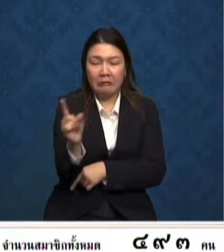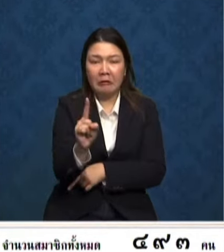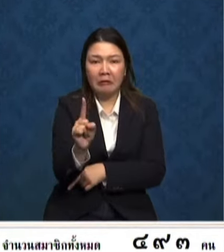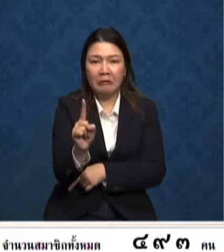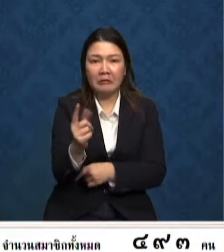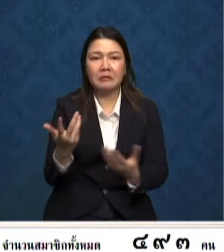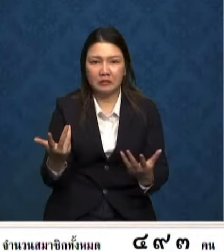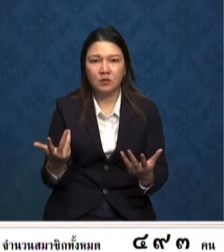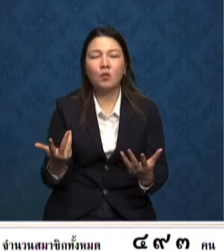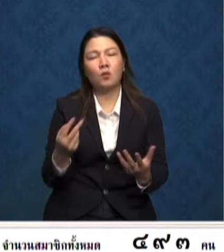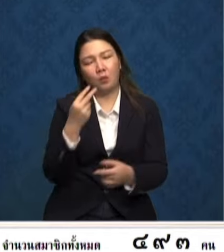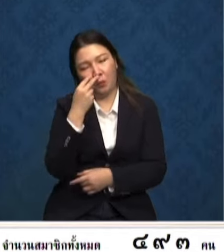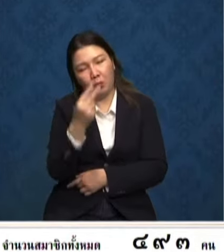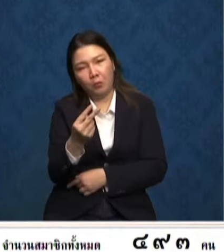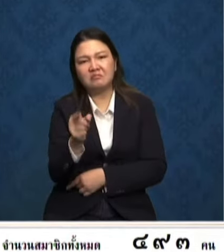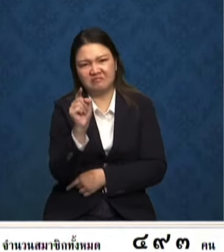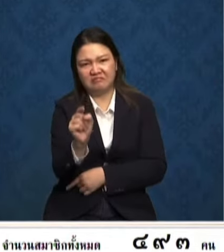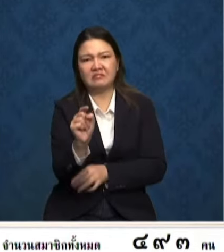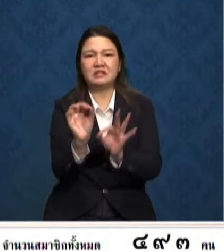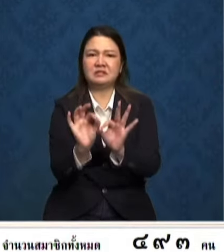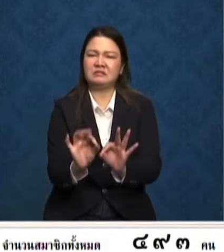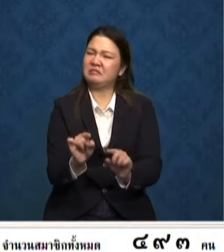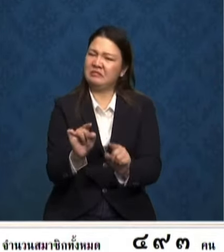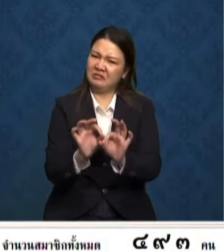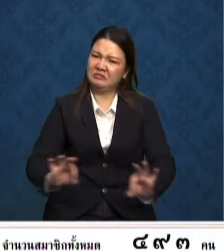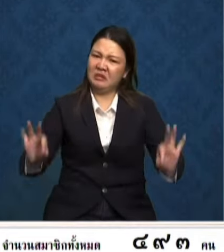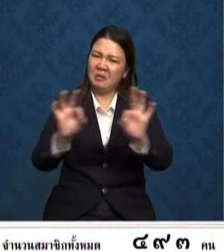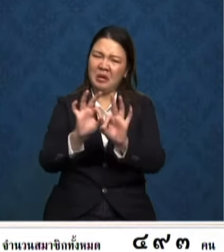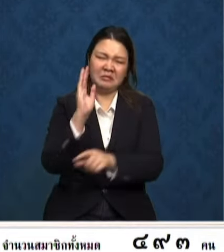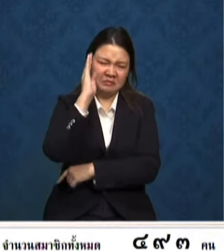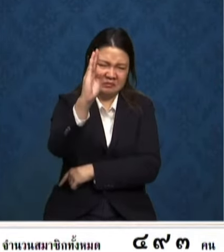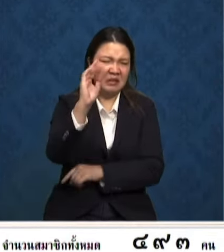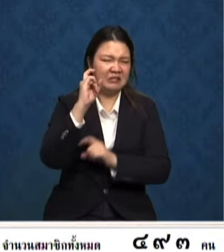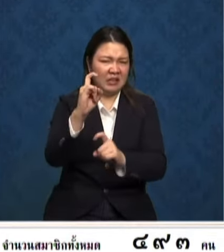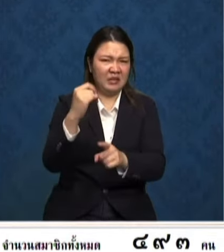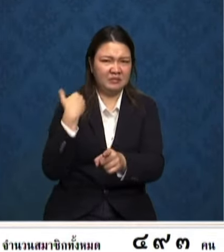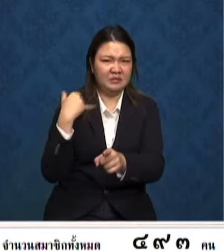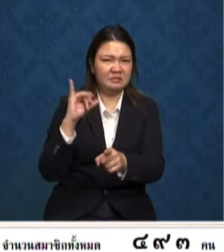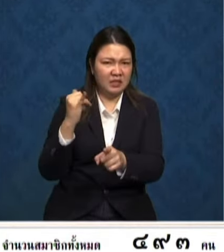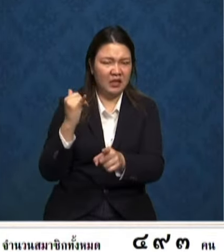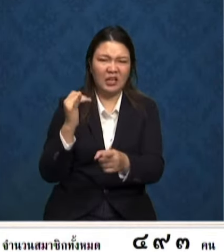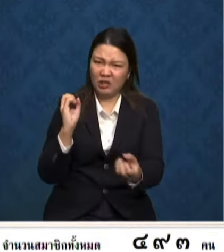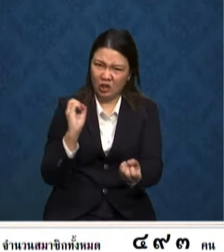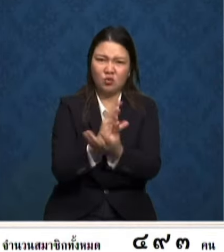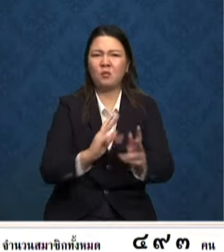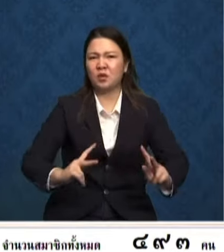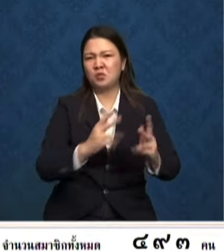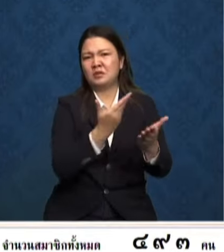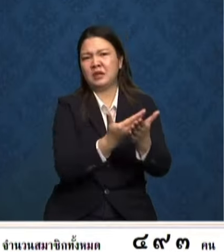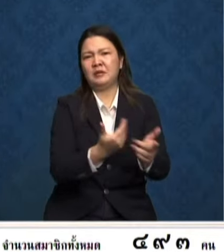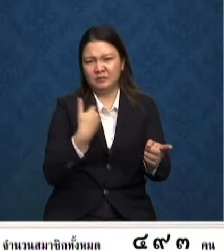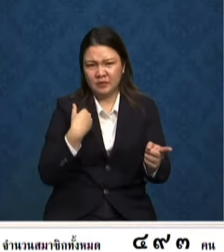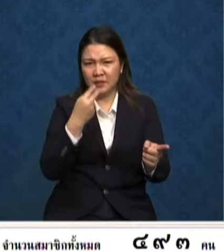านี่คือสัญญาณอันตรายที่จะเกิดวิกฤตการคลังในอนาคตซึ่งส่งเสียงดังม